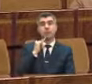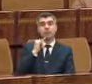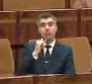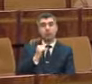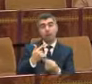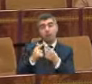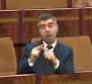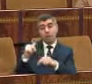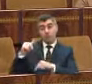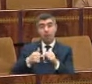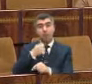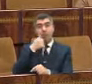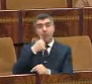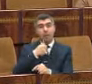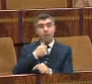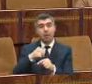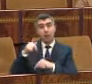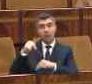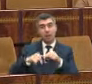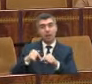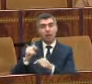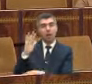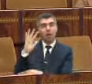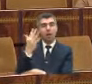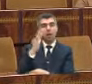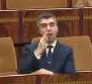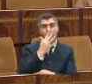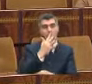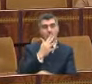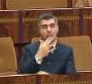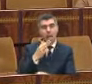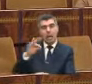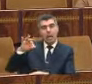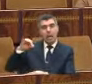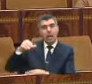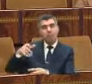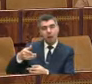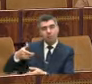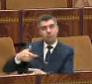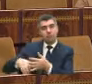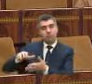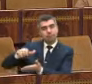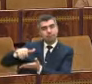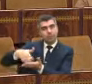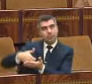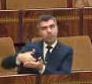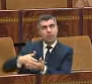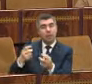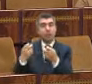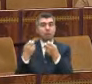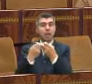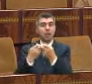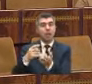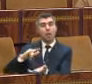الشره الذي يقتات على الثروة الغابوية ومقالع الرمال في بلادنا. وغنعطيك مثال ونموذجا اقليم